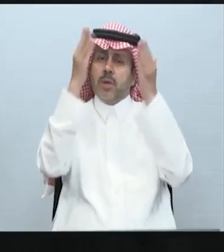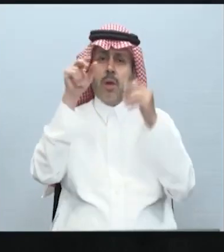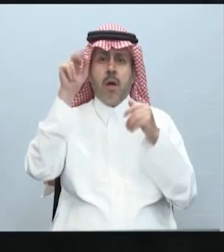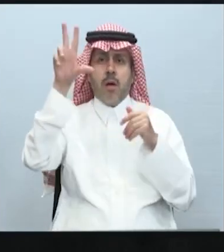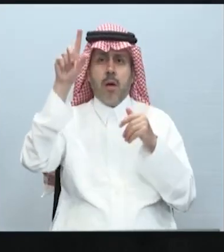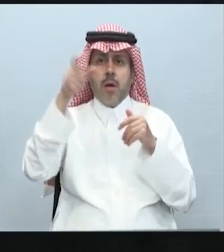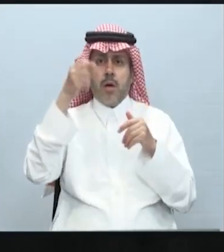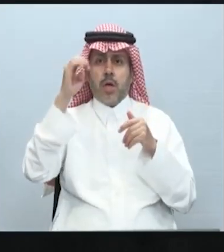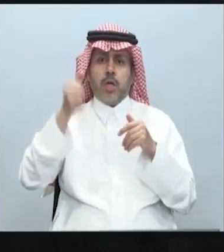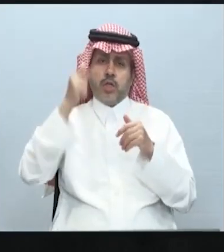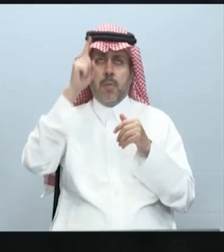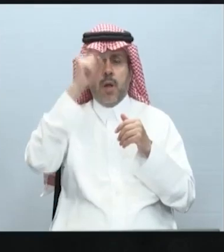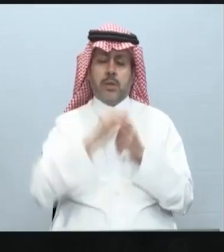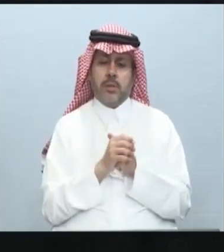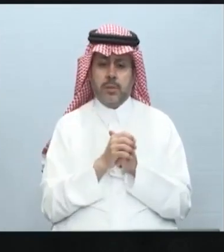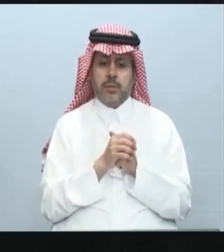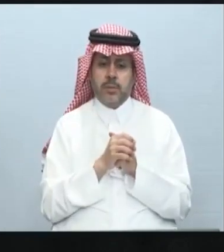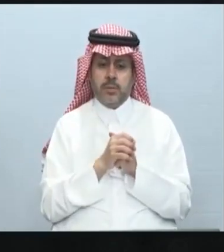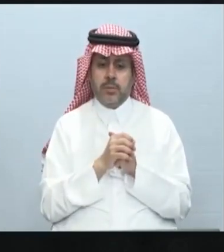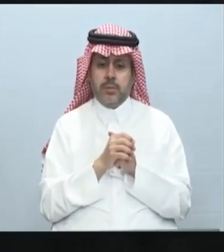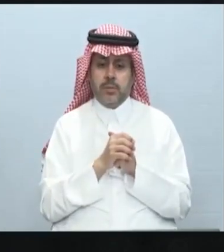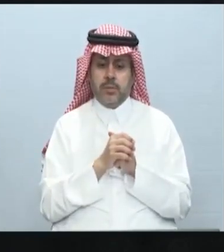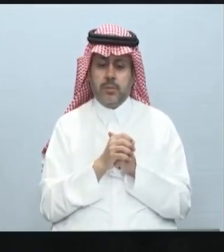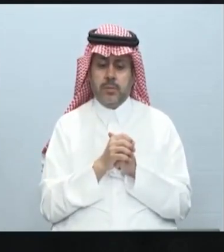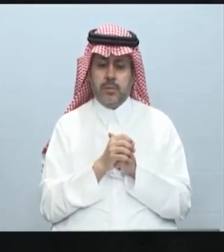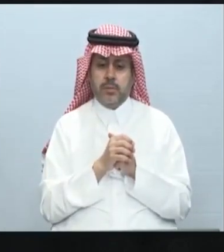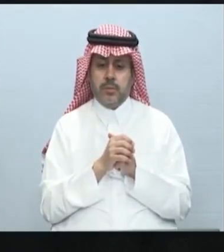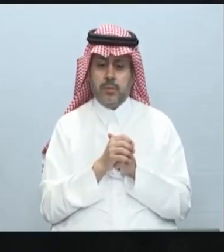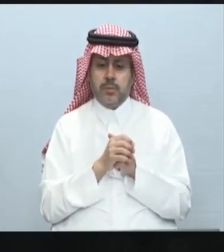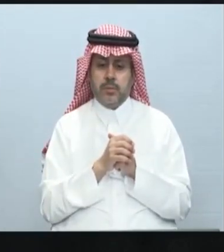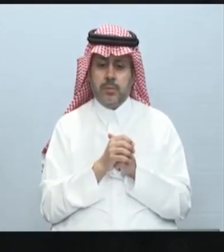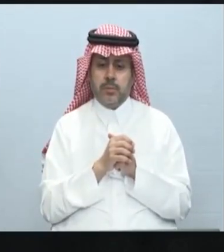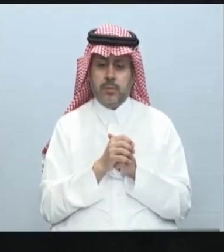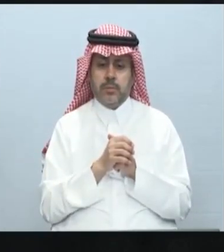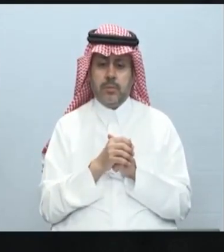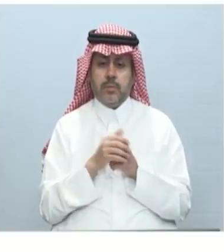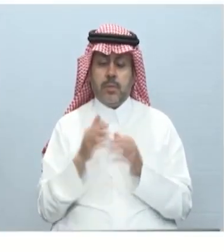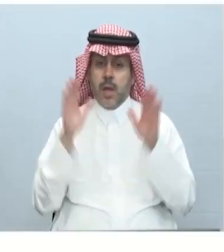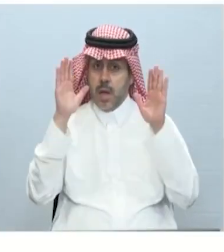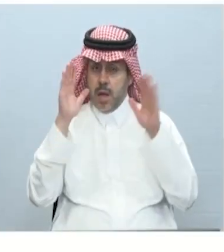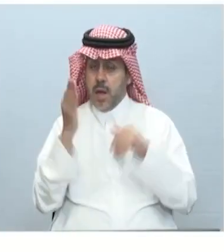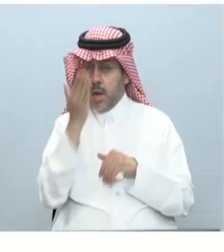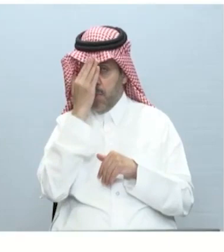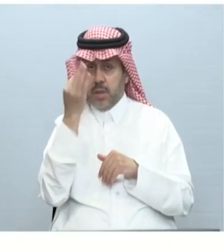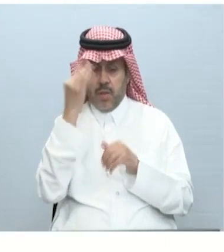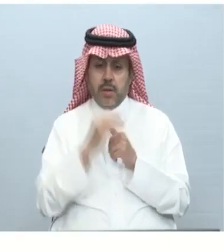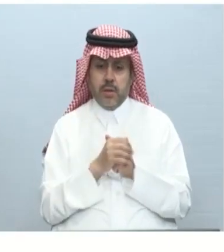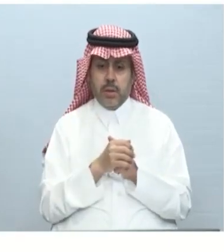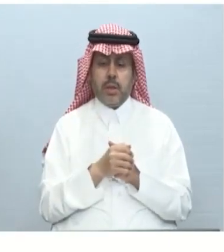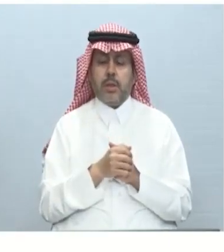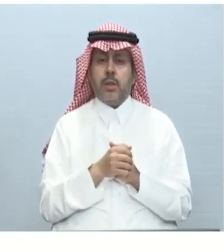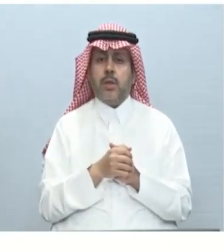سبحانه وتعالى من رجاء الله سبحانه وتعالى العباده الثالثه اخواني واخواتي